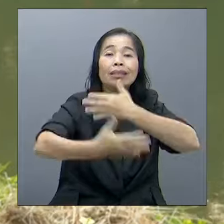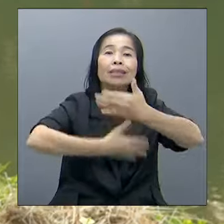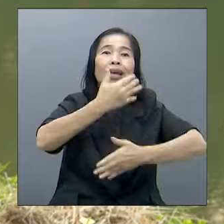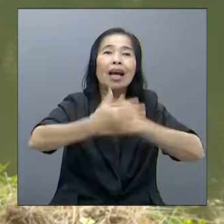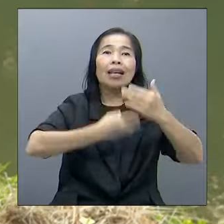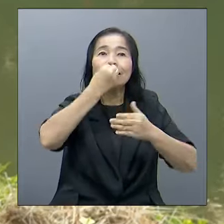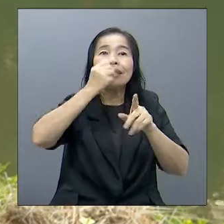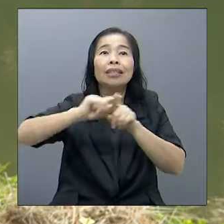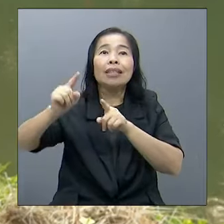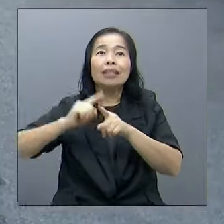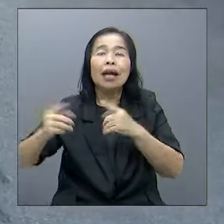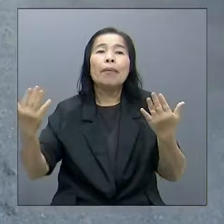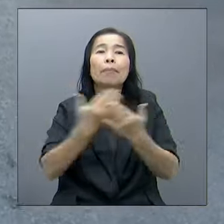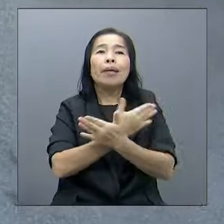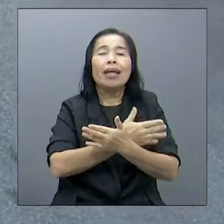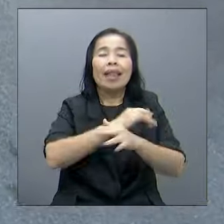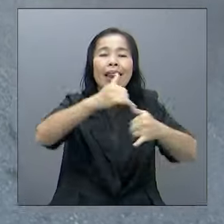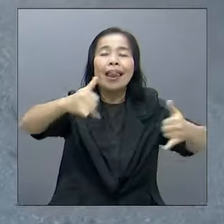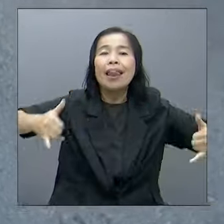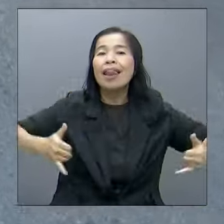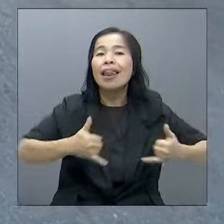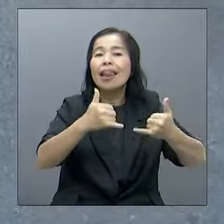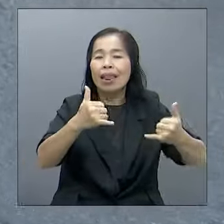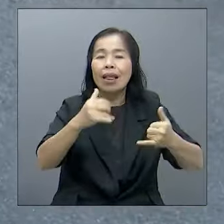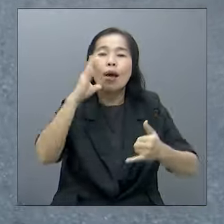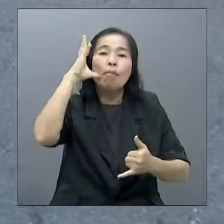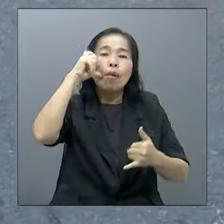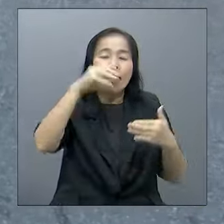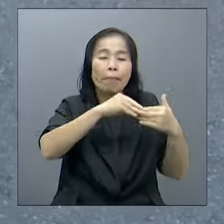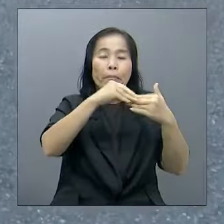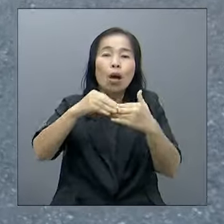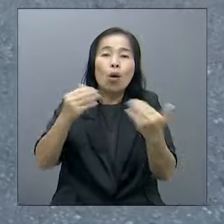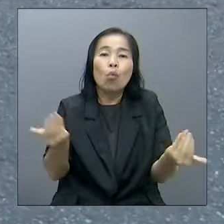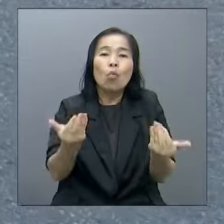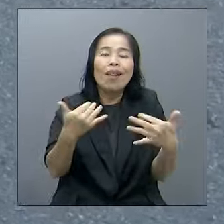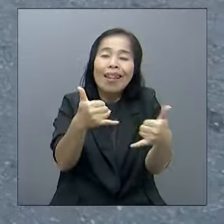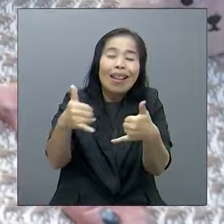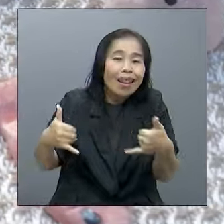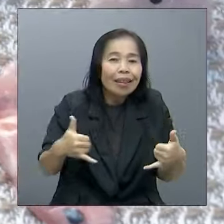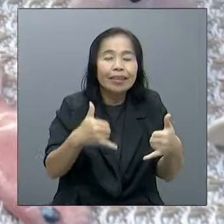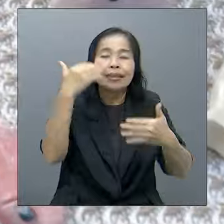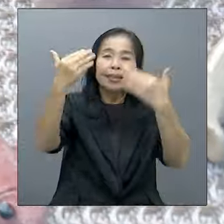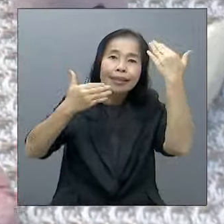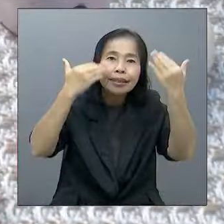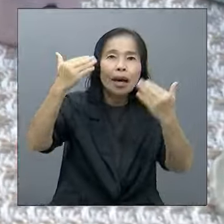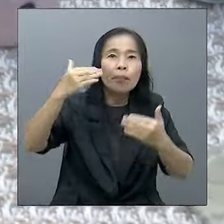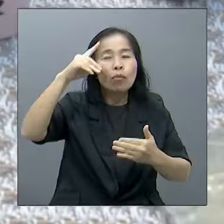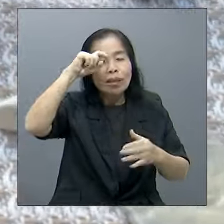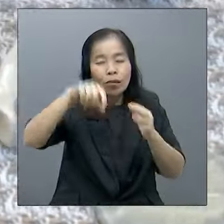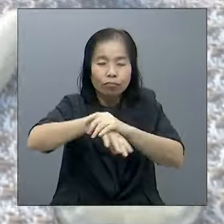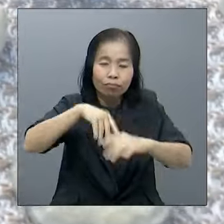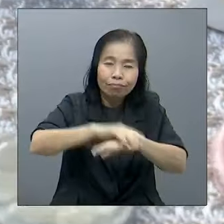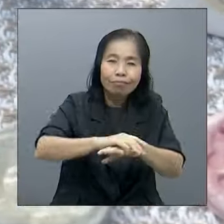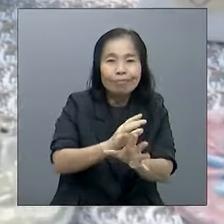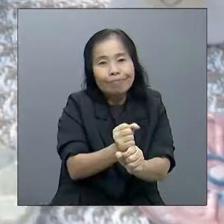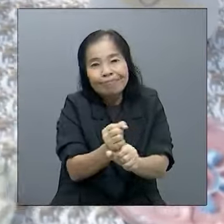จะถูกเปลี่ยนเป็นสนามเด็กเล่นสนามที่พ่อแม่พาลูกมาเล่นมาทำกิจกรรมแบบของเล่นทำมือเนี่ยค่ะร่วม